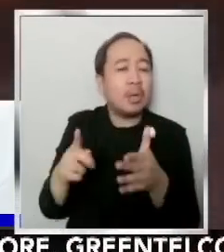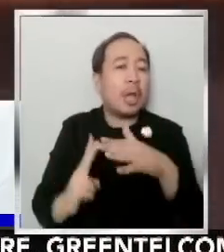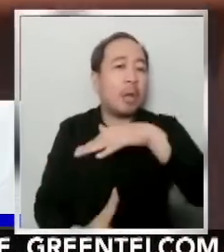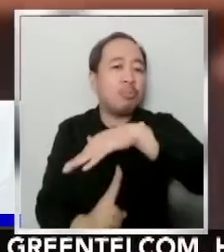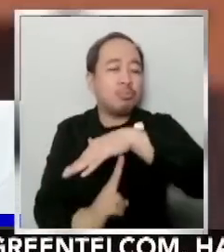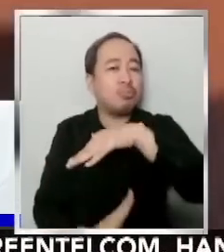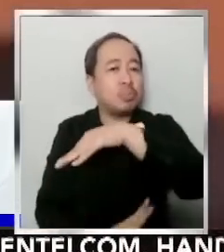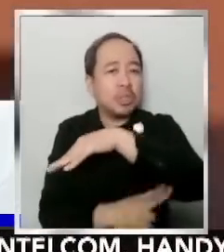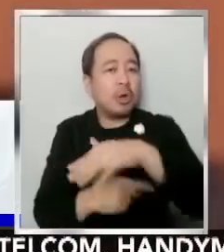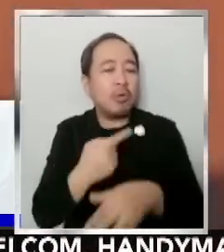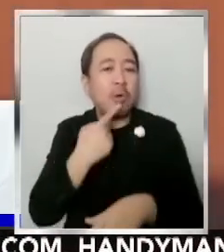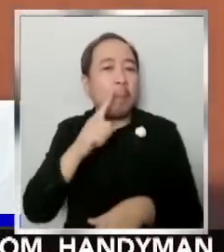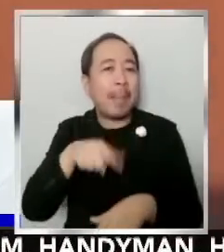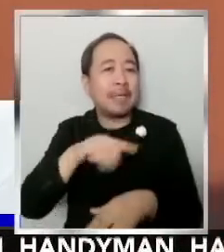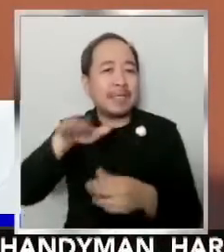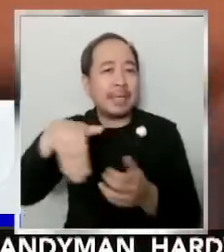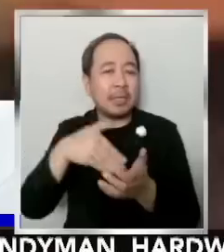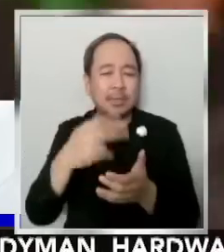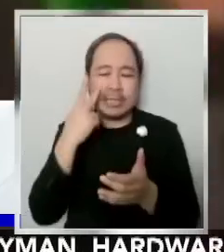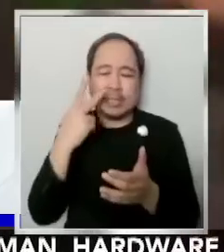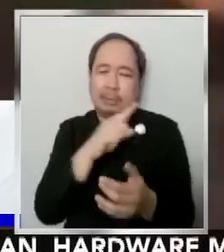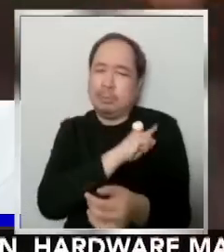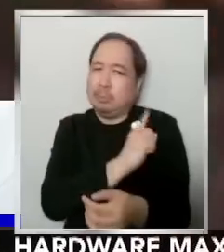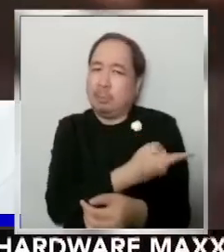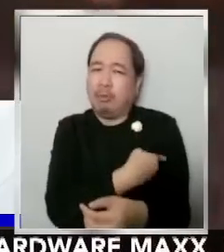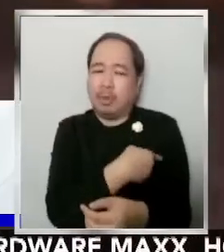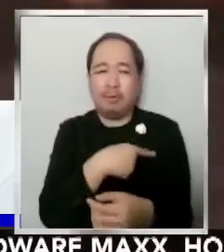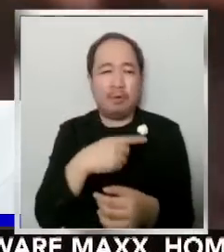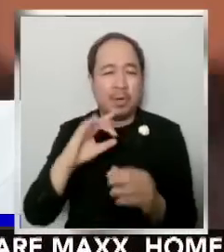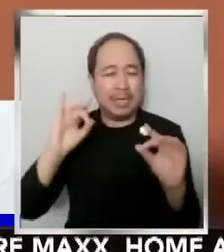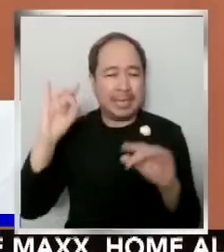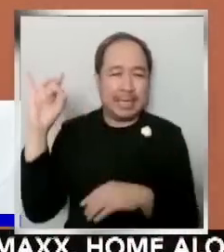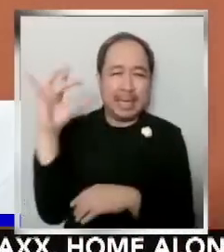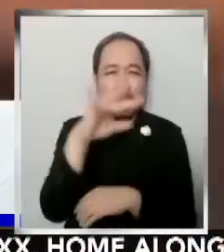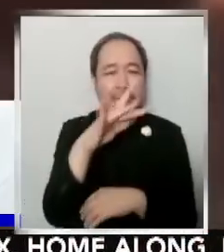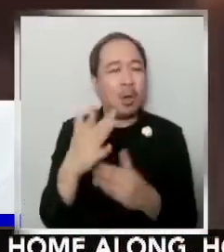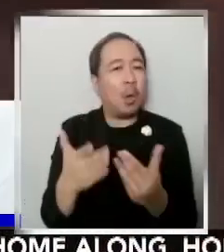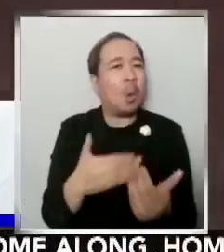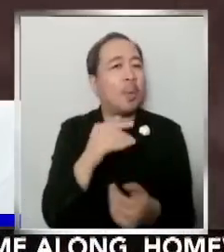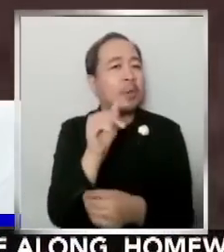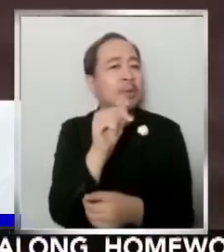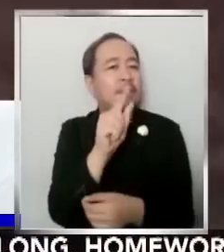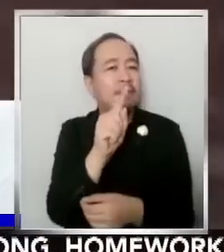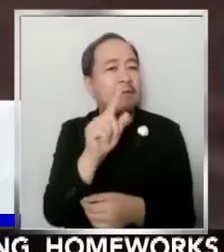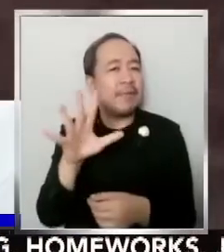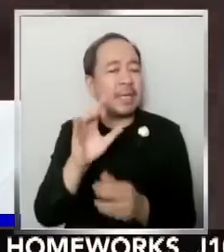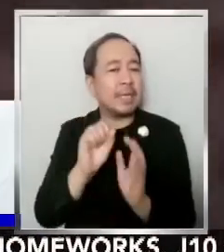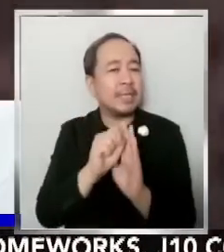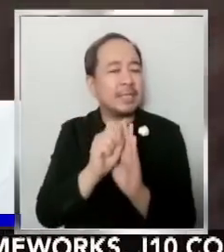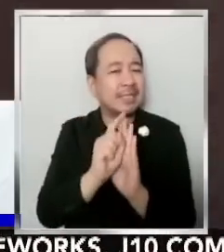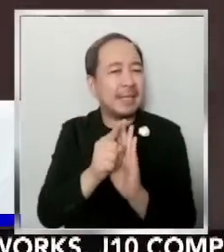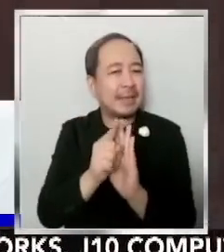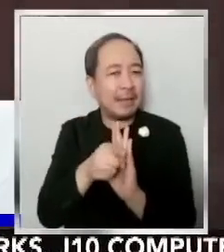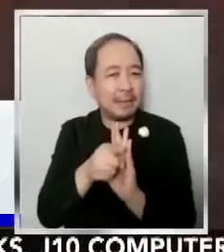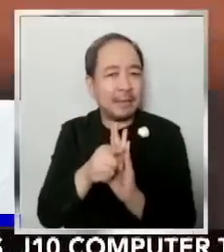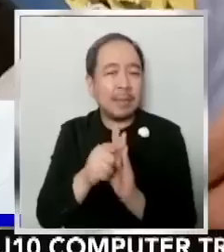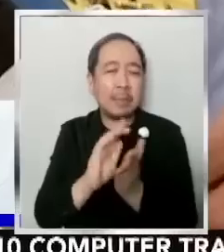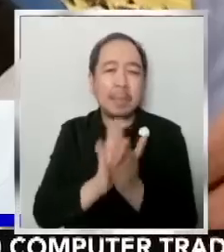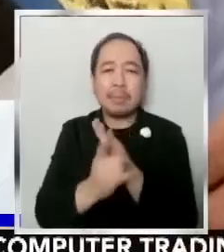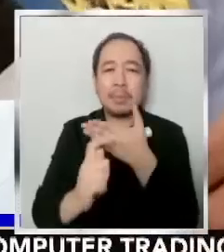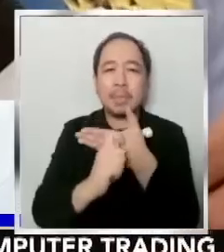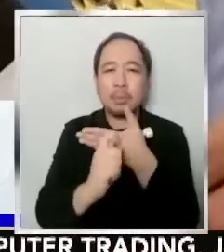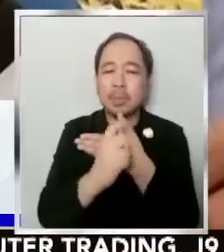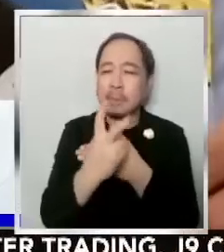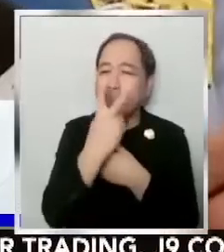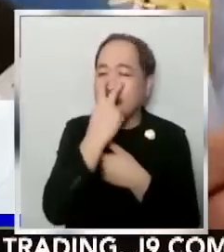PCG, sa lakas ng sinag nito, aabot daw sa 15 segundong pansamantalang nabulag ang mga nagmamando ng barko.